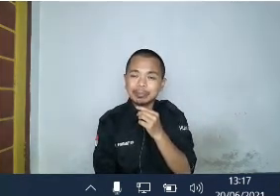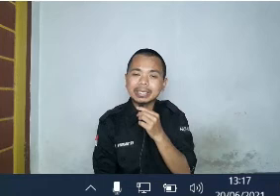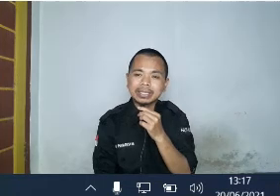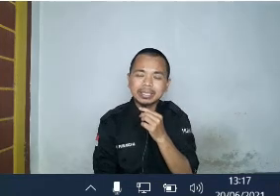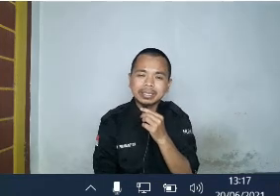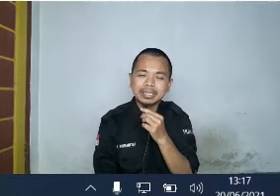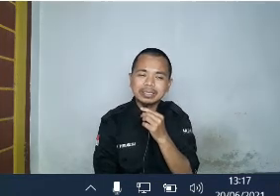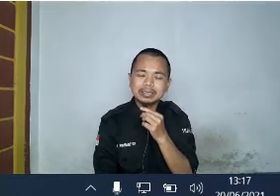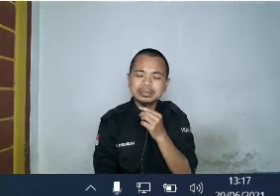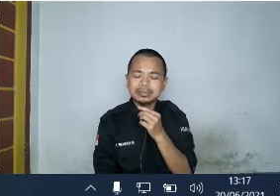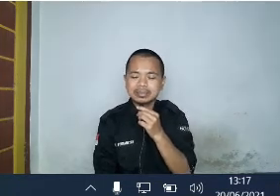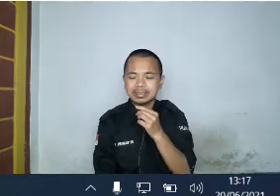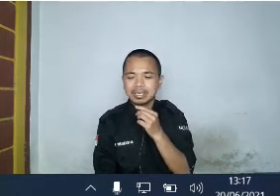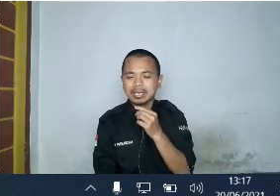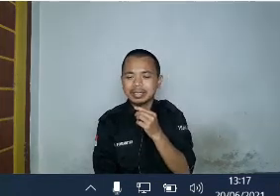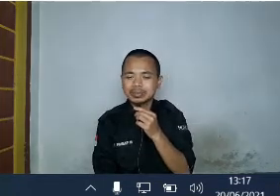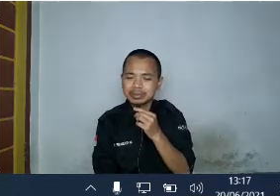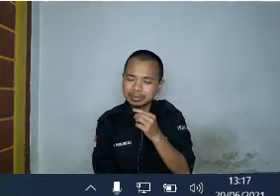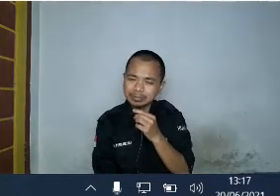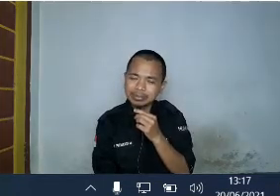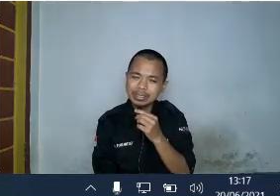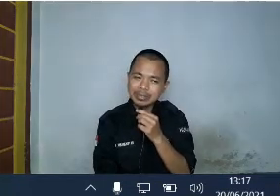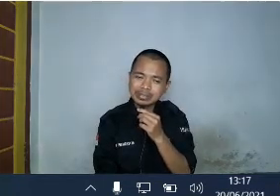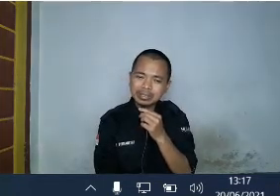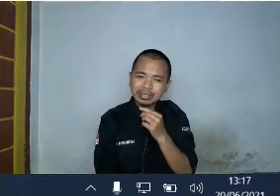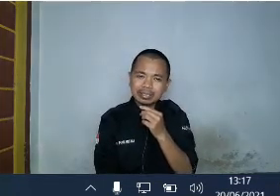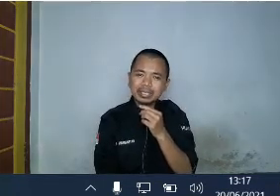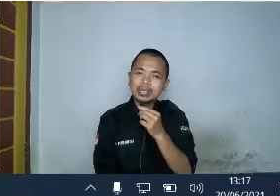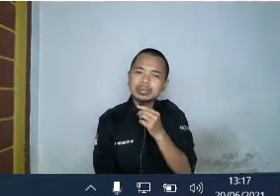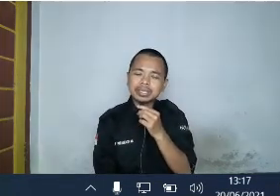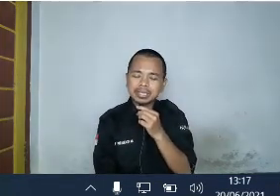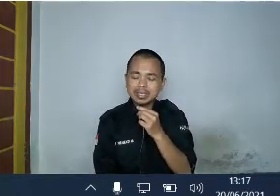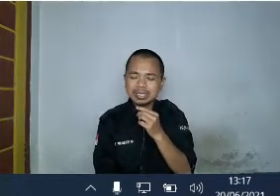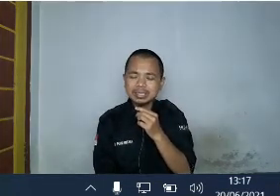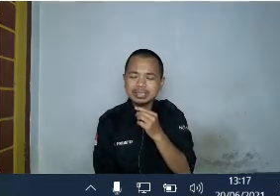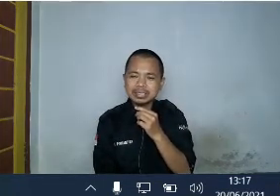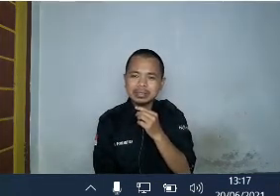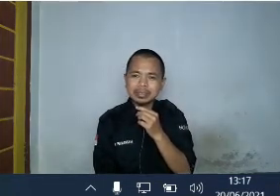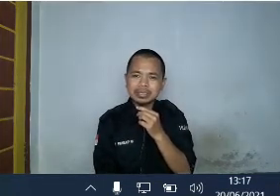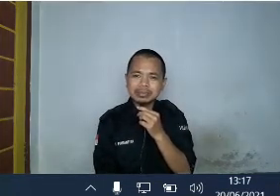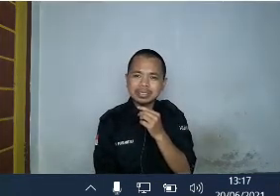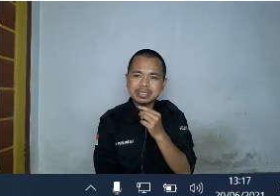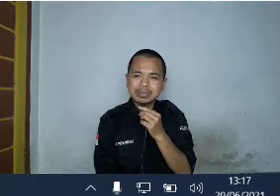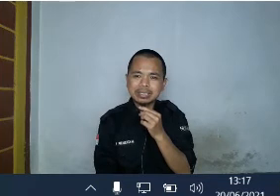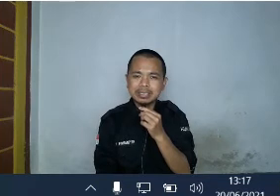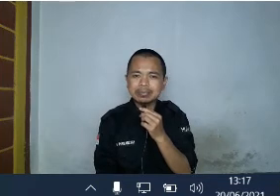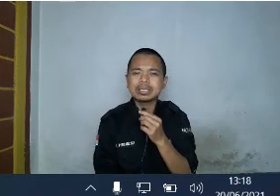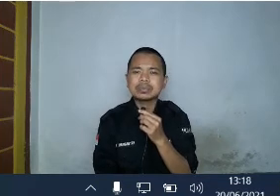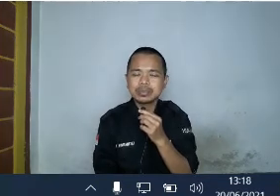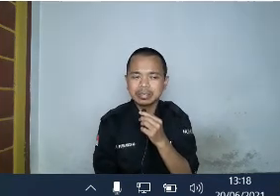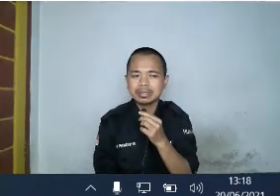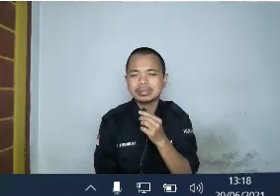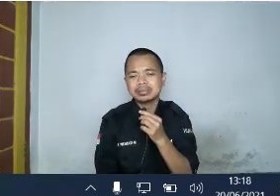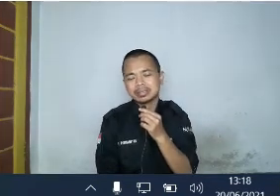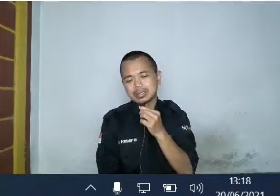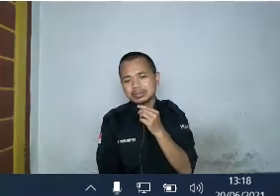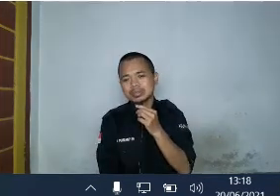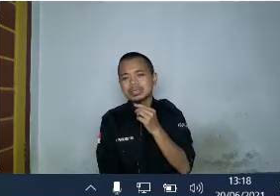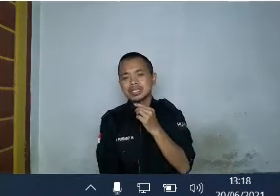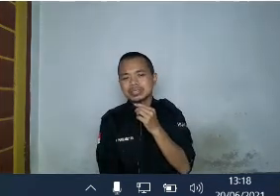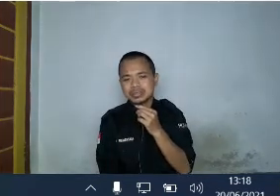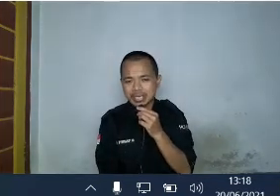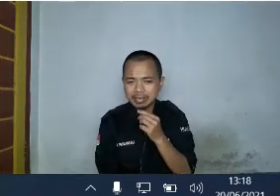06.00 ya Nah itu temen-temen harus di kutekan lagi jawabannya maksimal 06.00